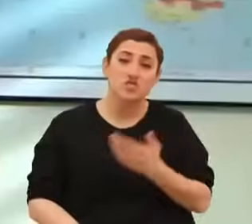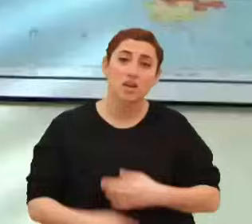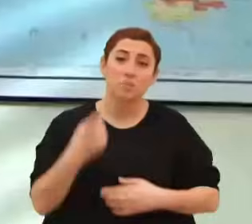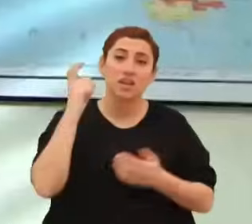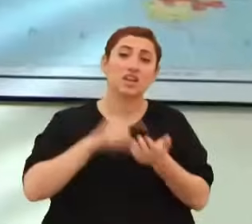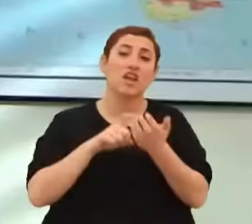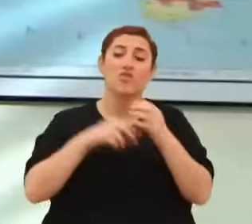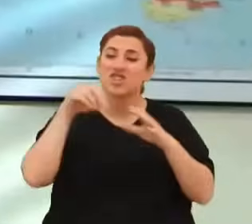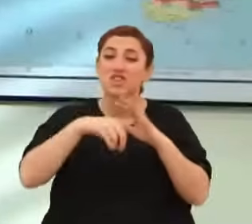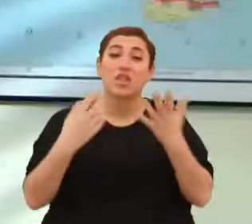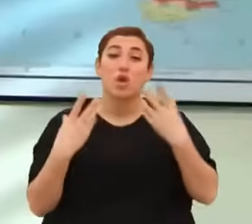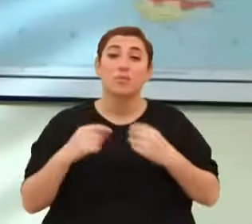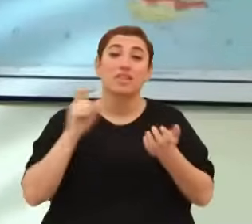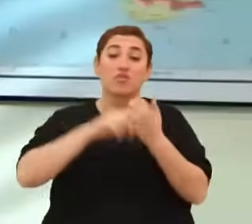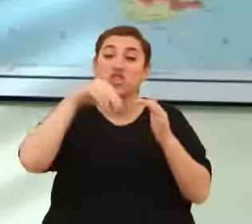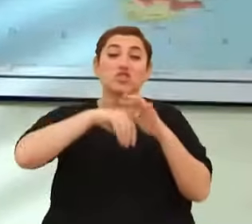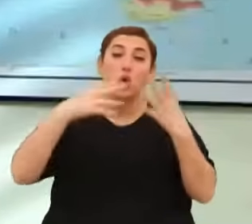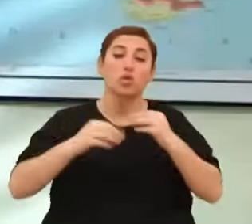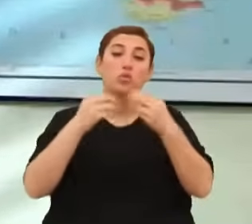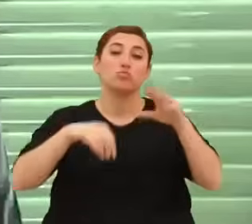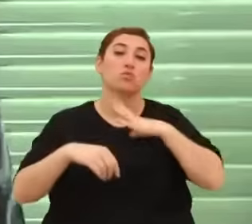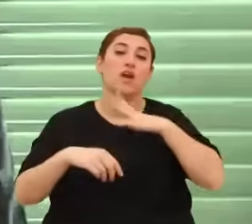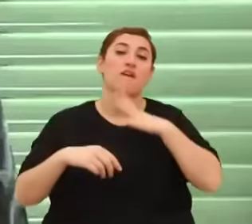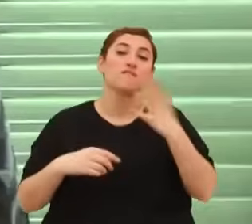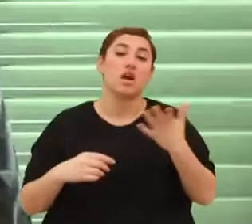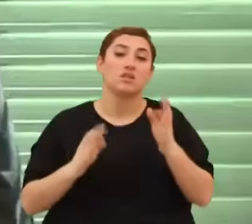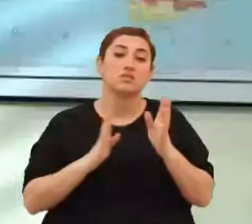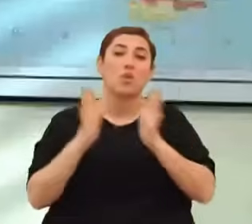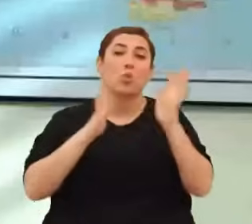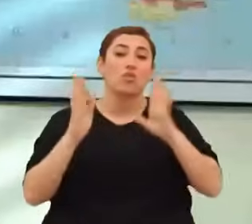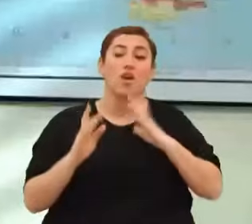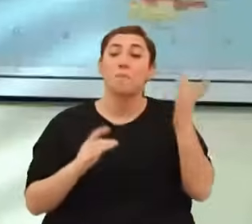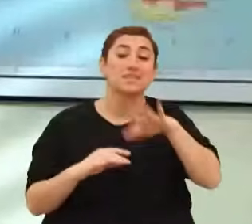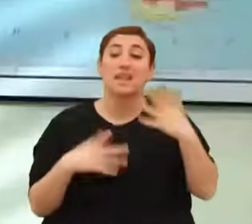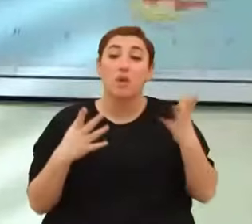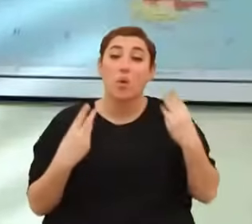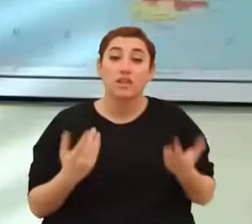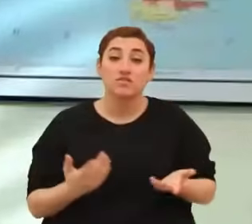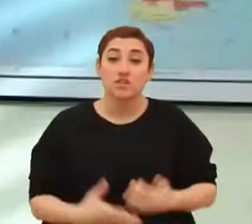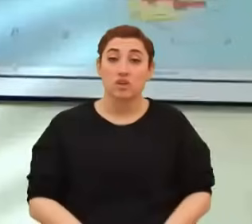Bir tavuğun altında ne yatabilir? Tavuğun altında yatsa yatsa yumurta yatar, saman yatar. Ne yatacak tavuğun altında?